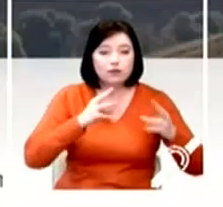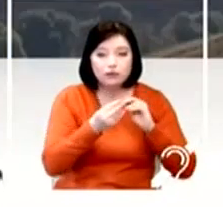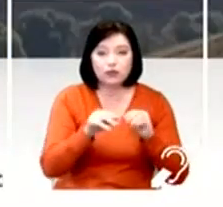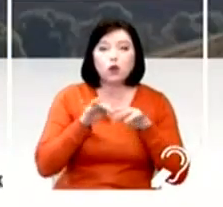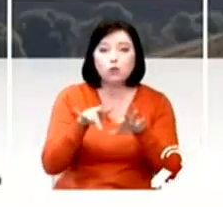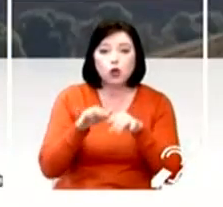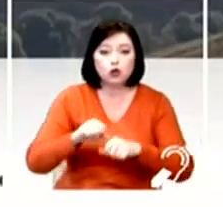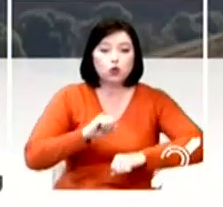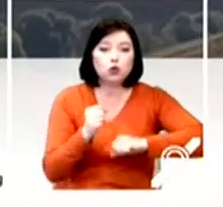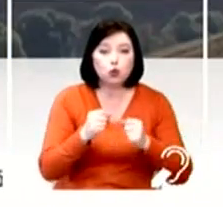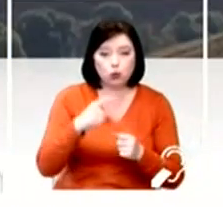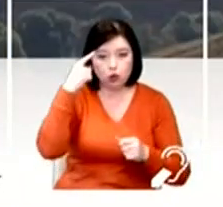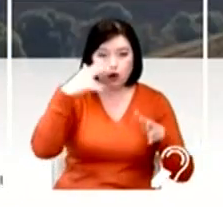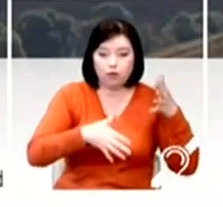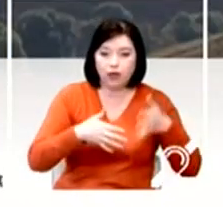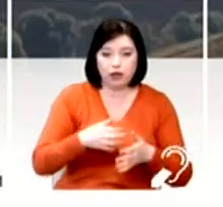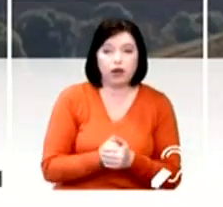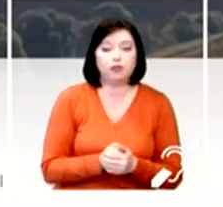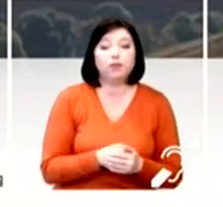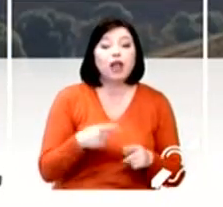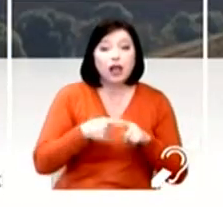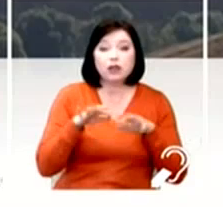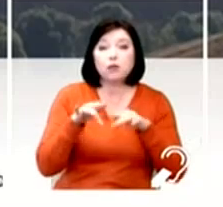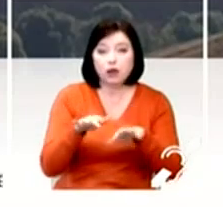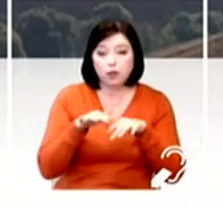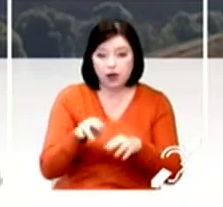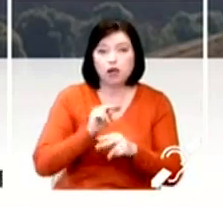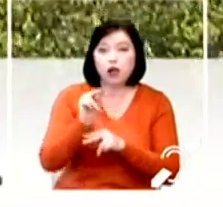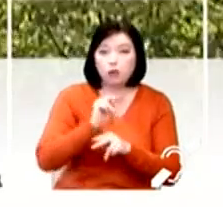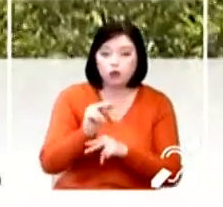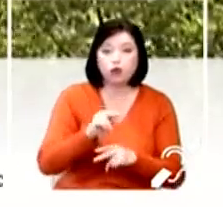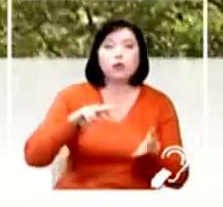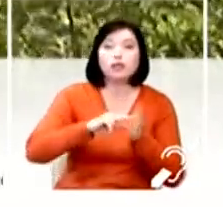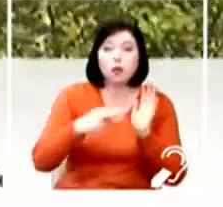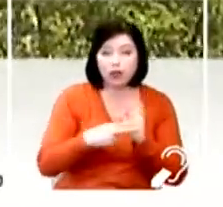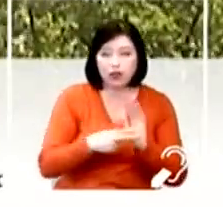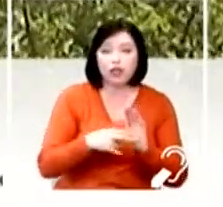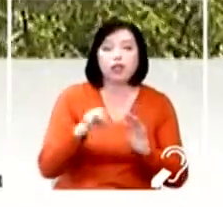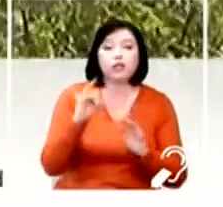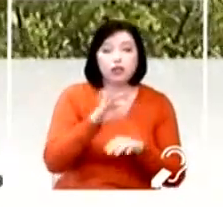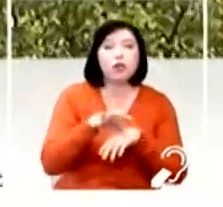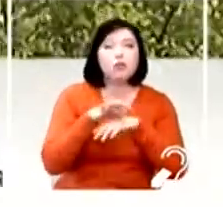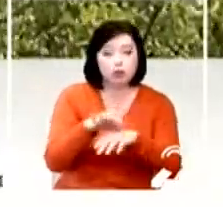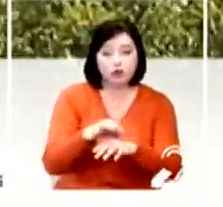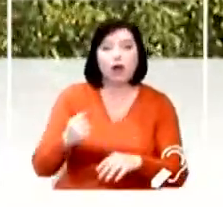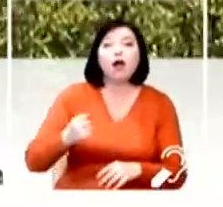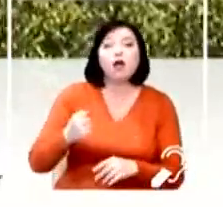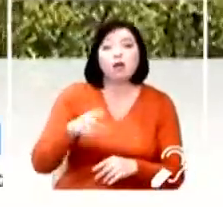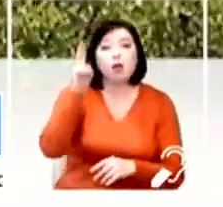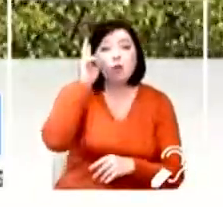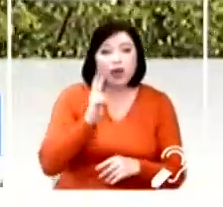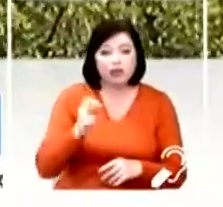procedurile între soldații din diferite state. Evenimentul de instruire este planificat și condus de Forțele Navale